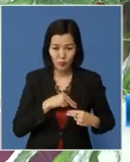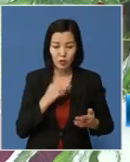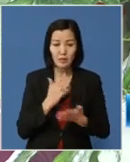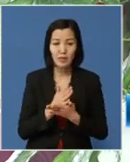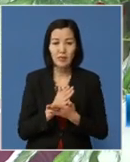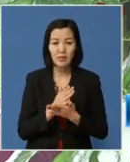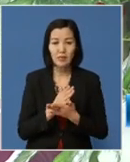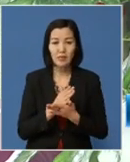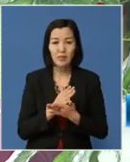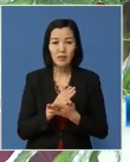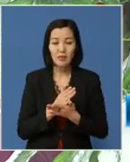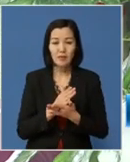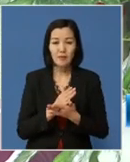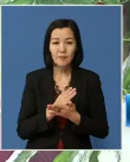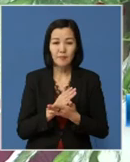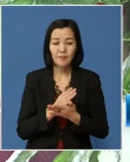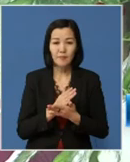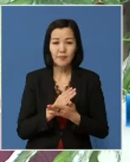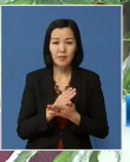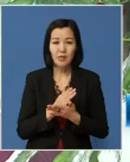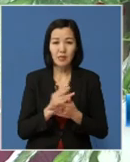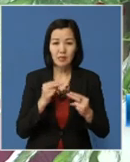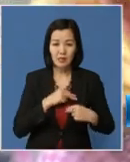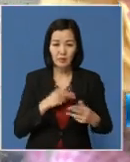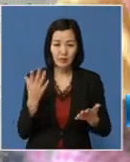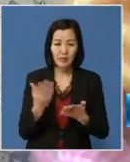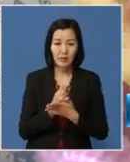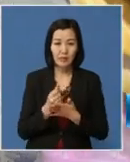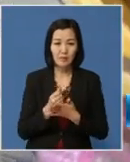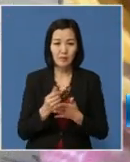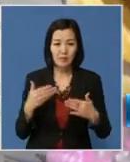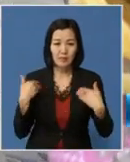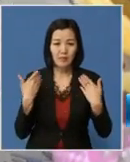Олар өздерінің уақытымен санаспайды, солардың еңбегі жана берсін.